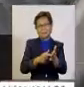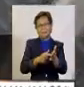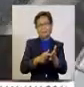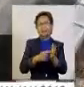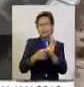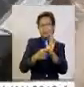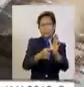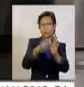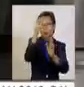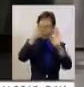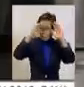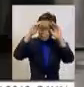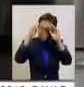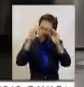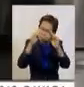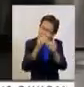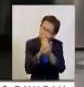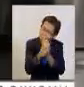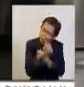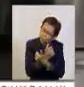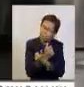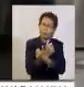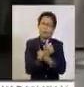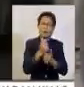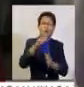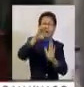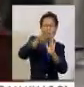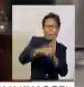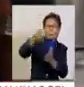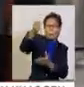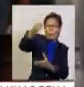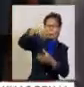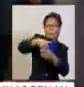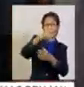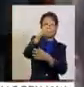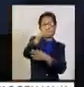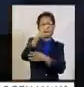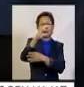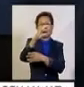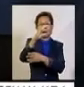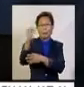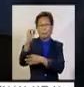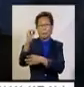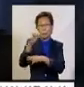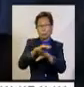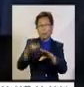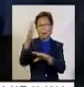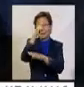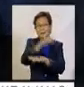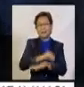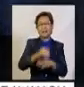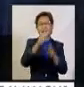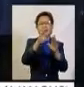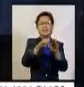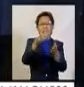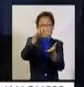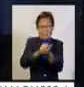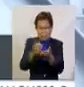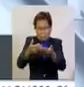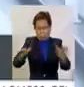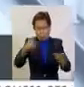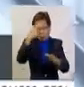keprihatinan kerajaan. Pengurangan pegangan dalam syarikat bukan strategik, tender terbuka untuk